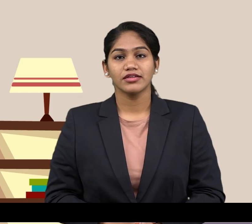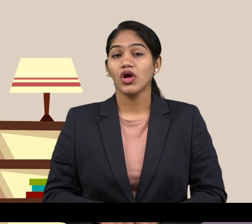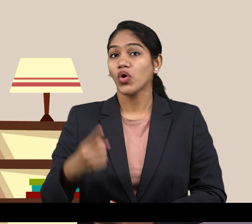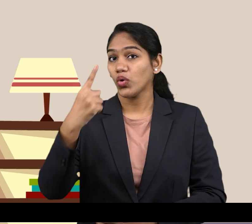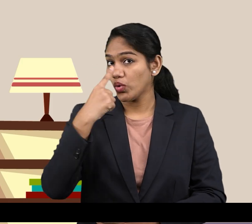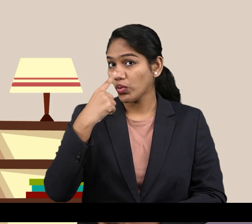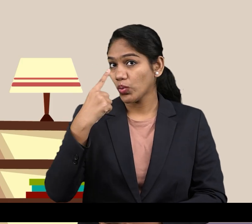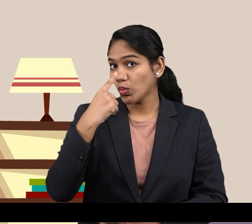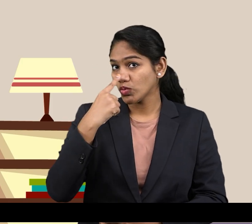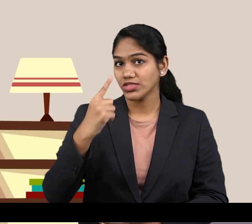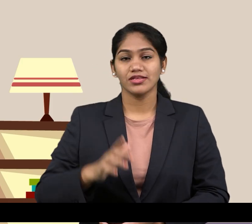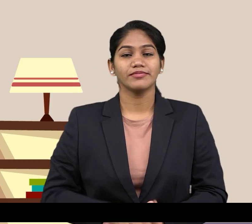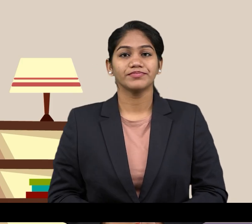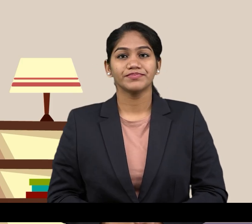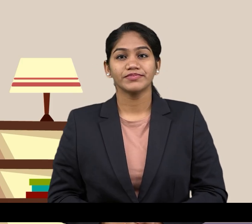दांत,